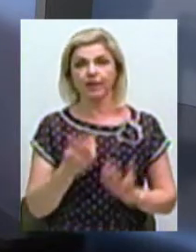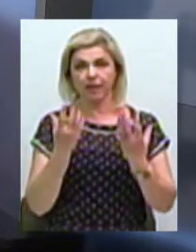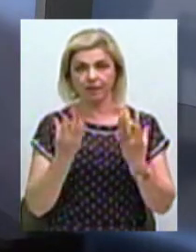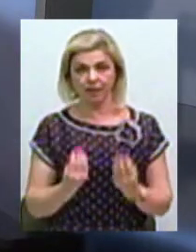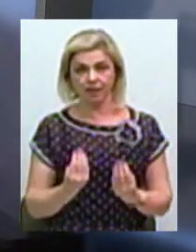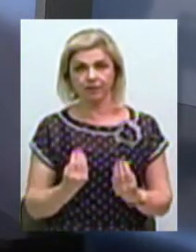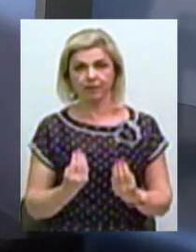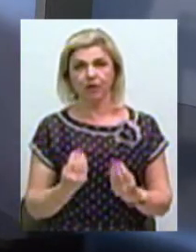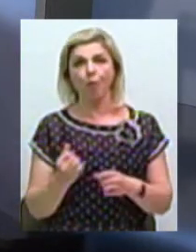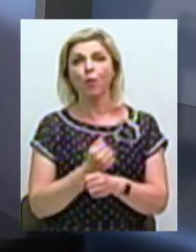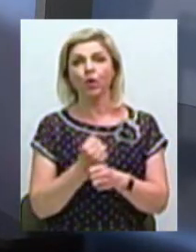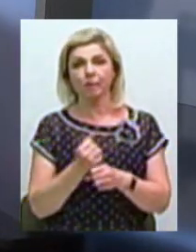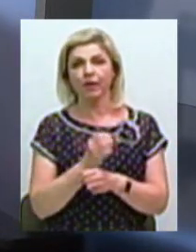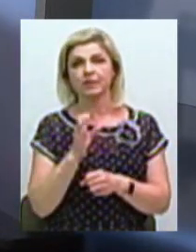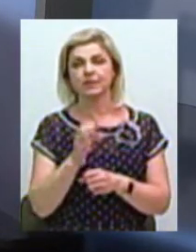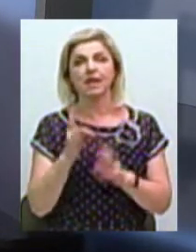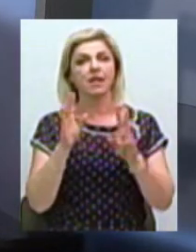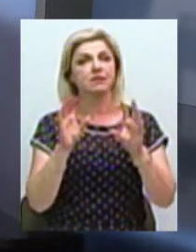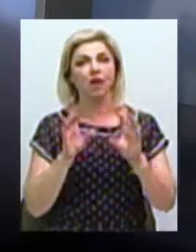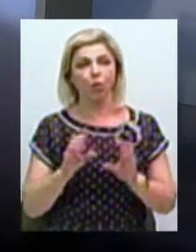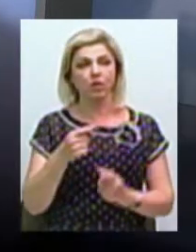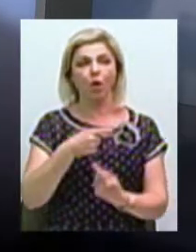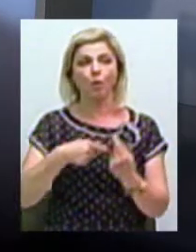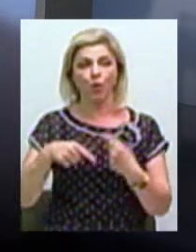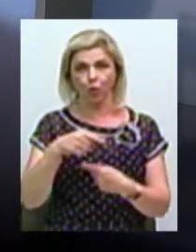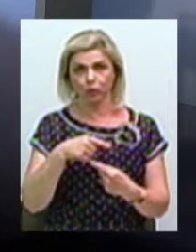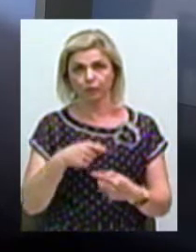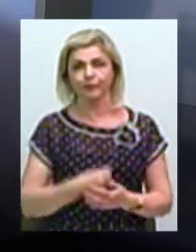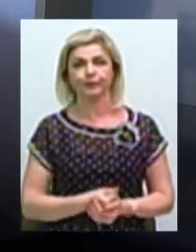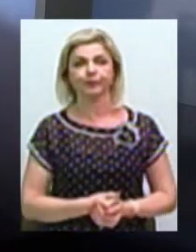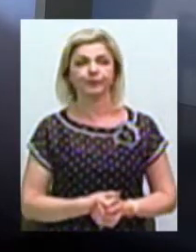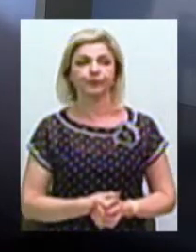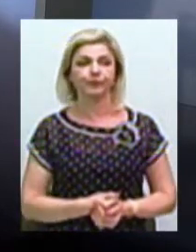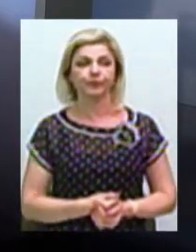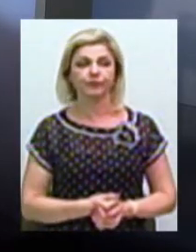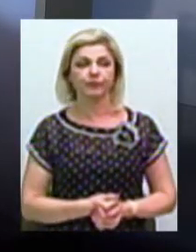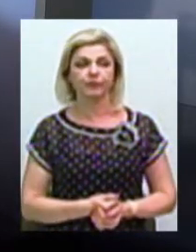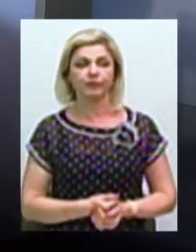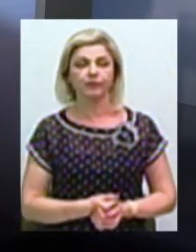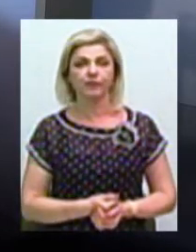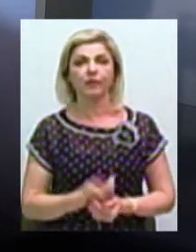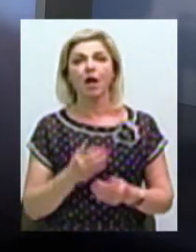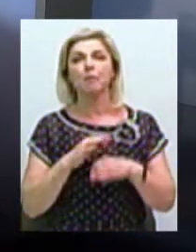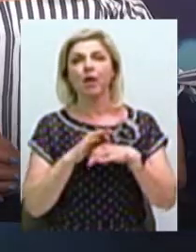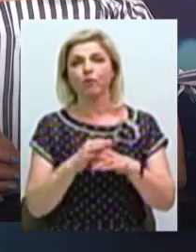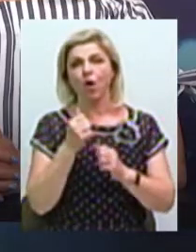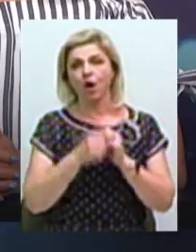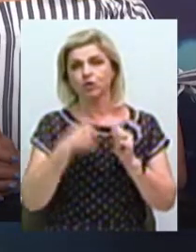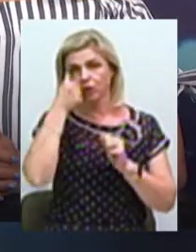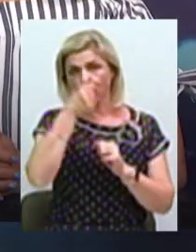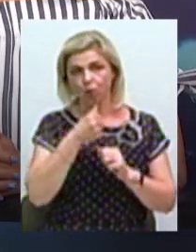в день борьбы с незаконным оборотом. Международный день боротьби. Да, вот мы проводим ежегодно